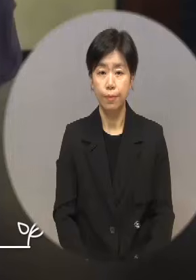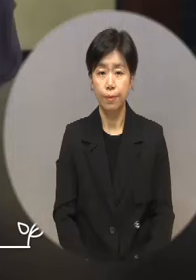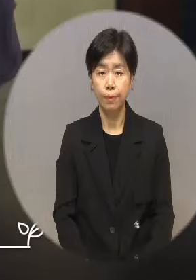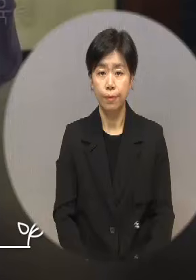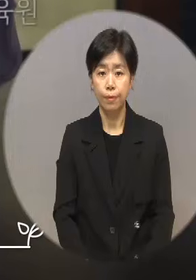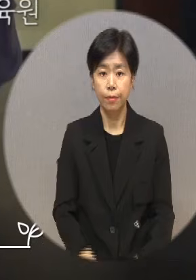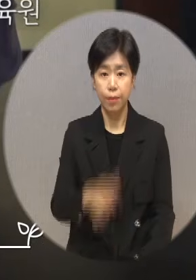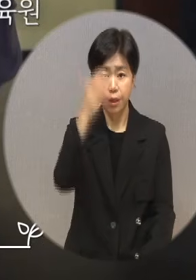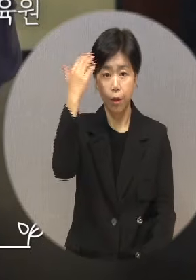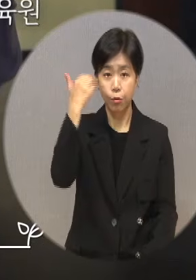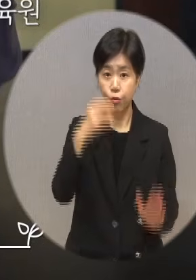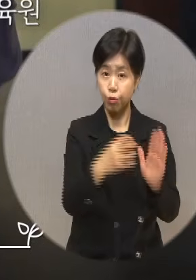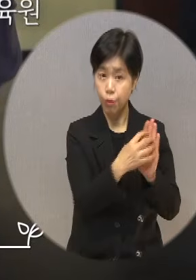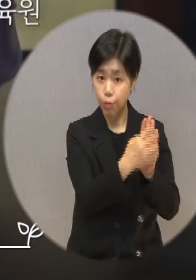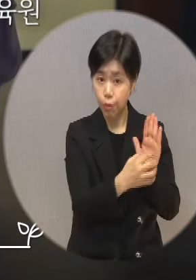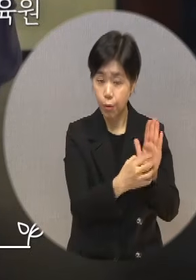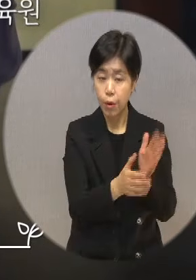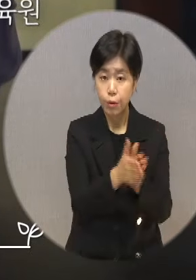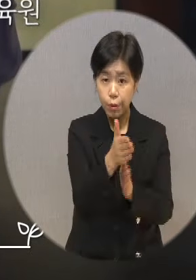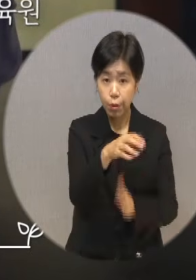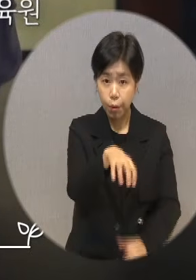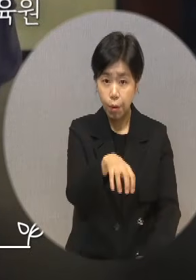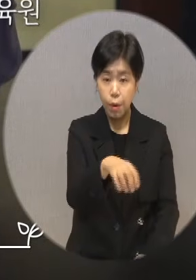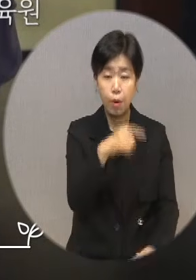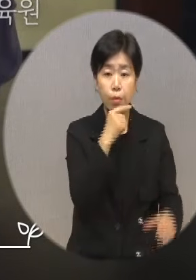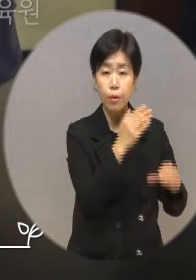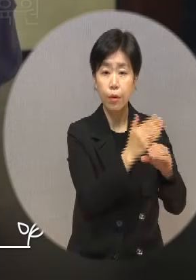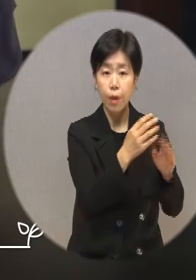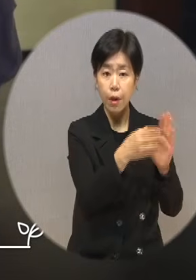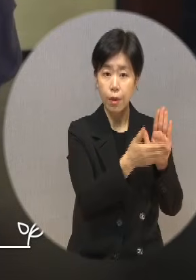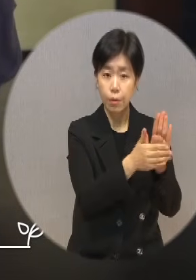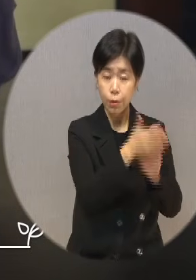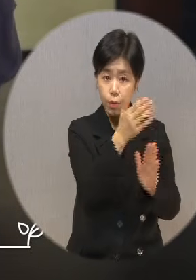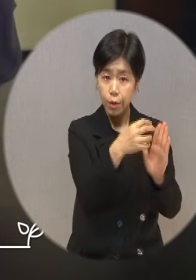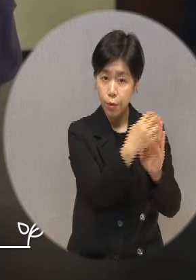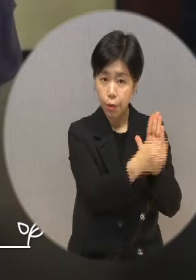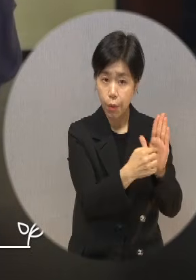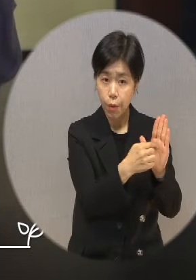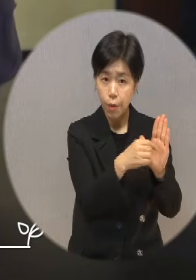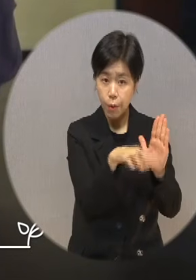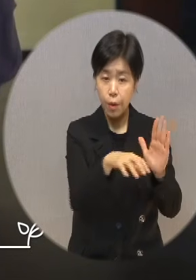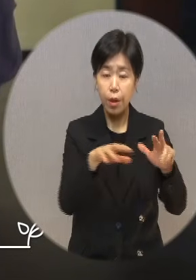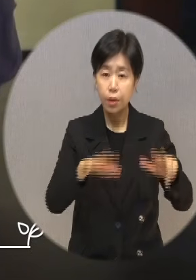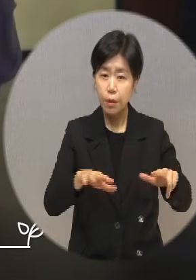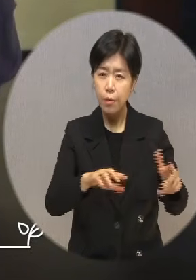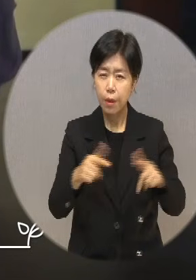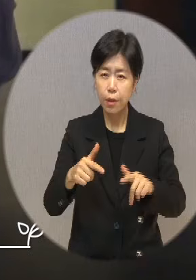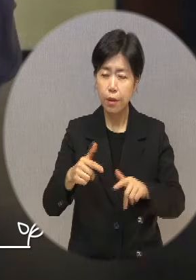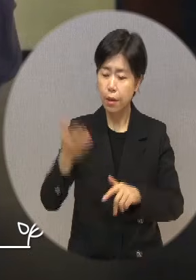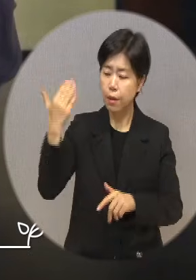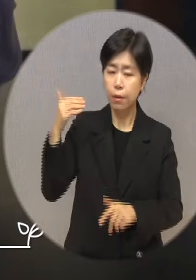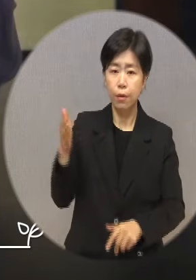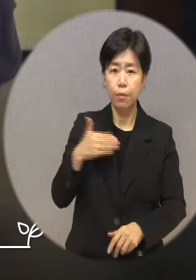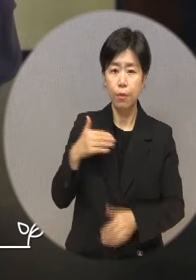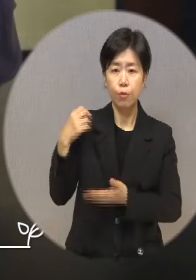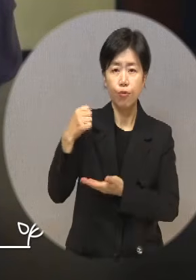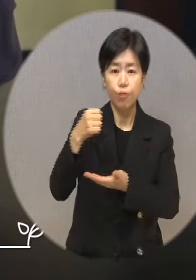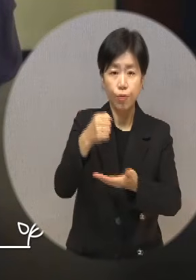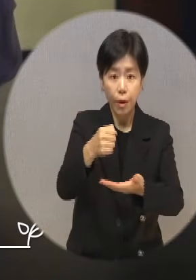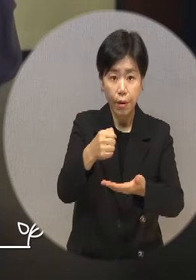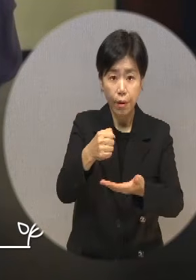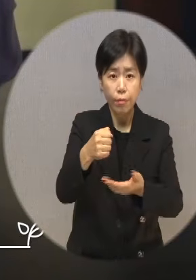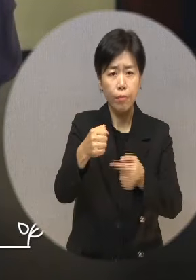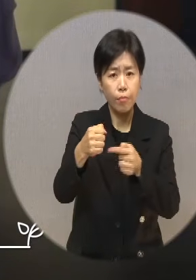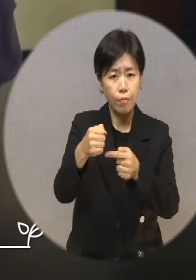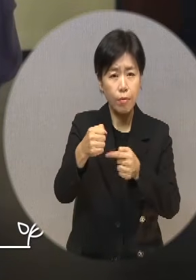우리 한반도의 도시 공간, 북한 지역의 도시 공간에 남아있는 그런 물리적인 유산들을 우리가